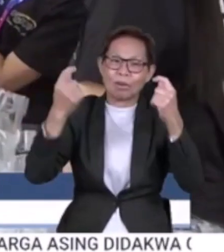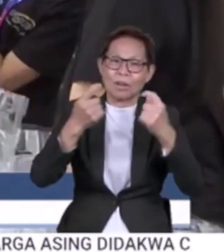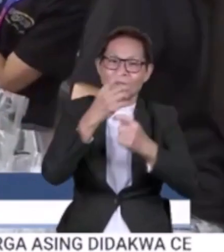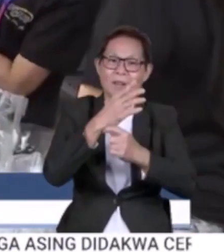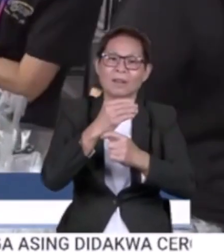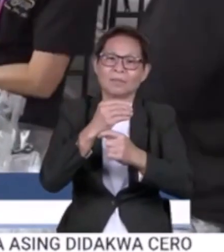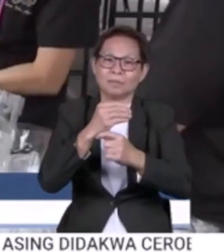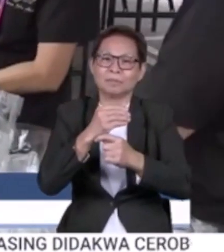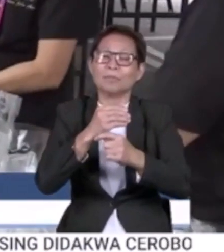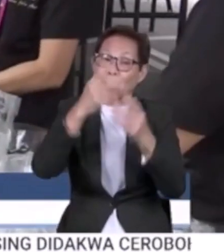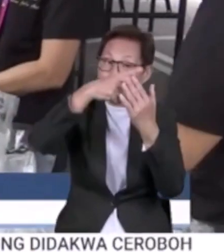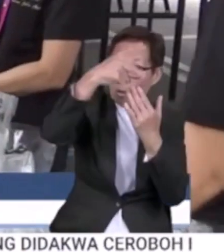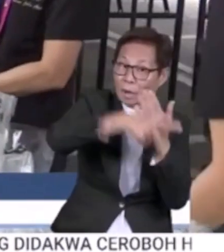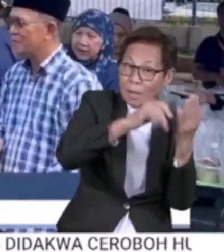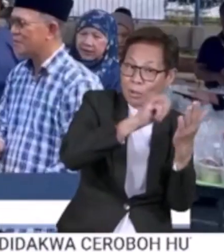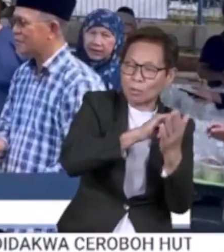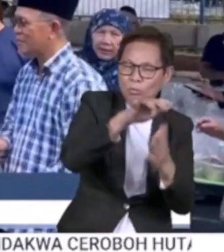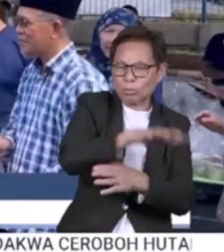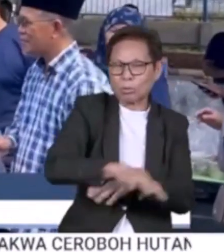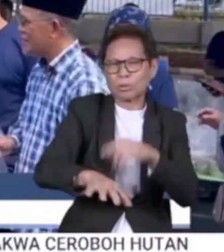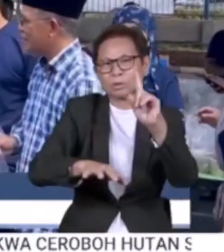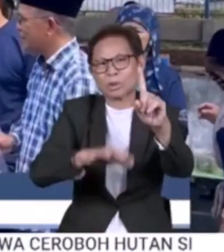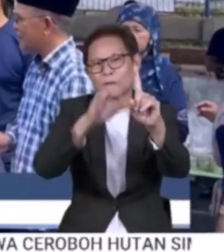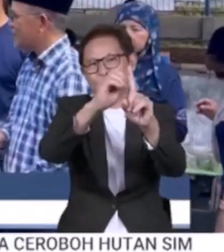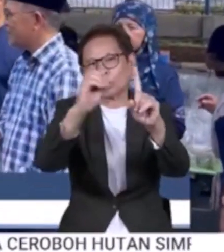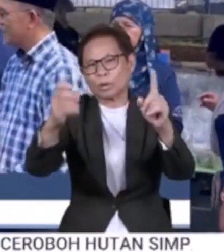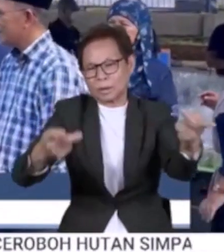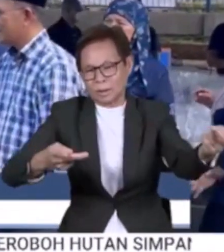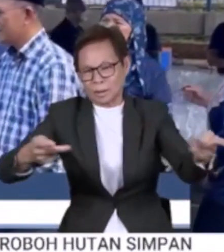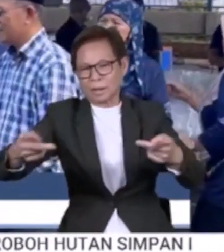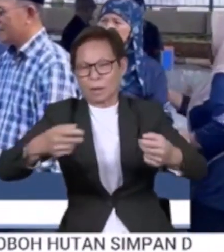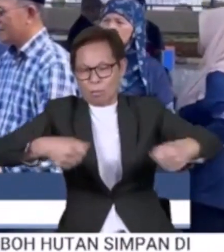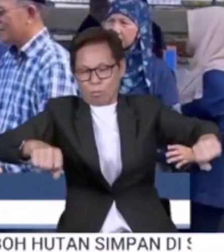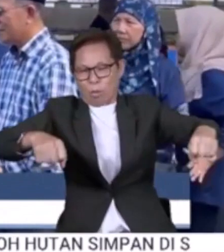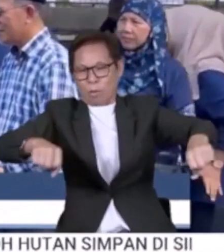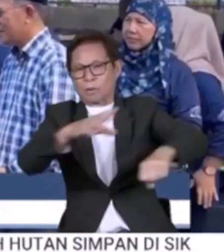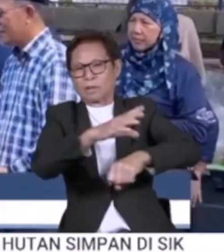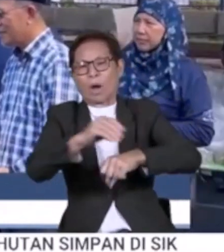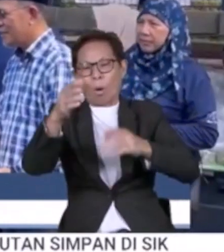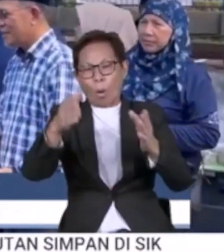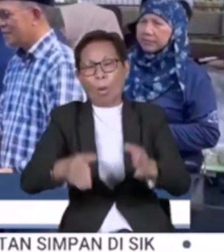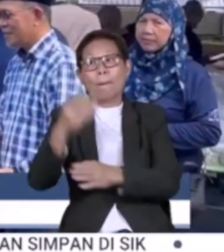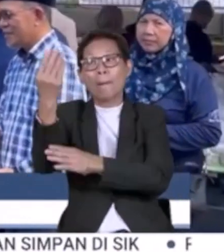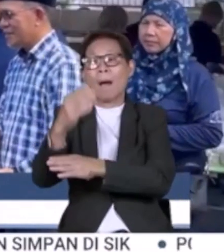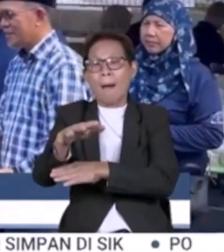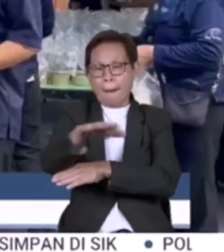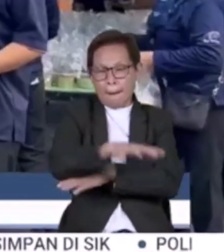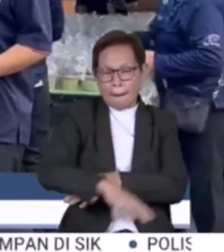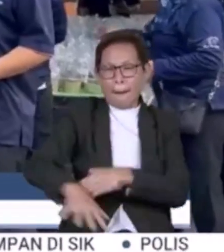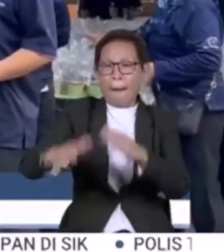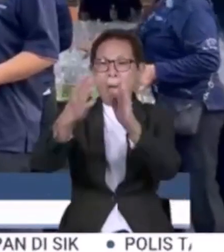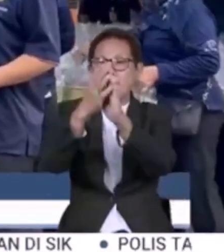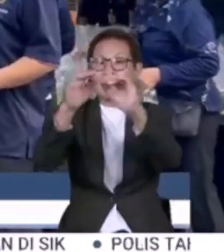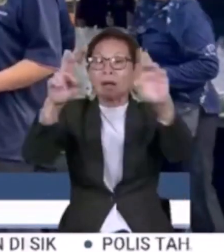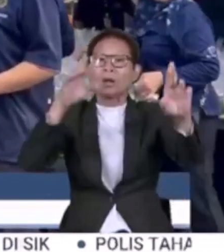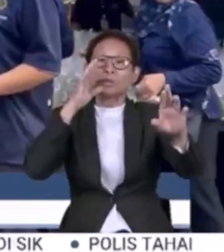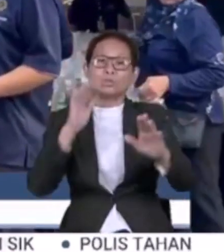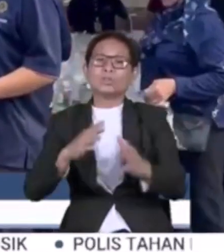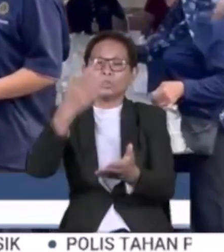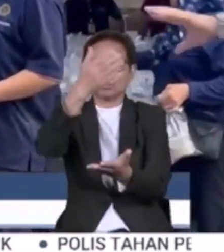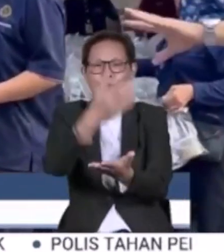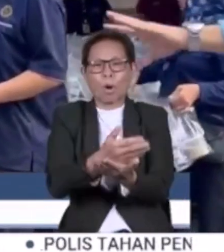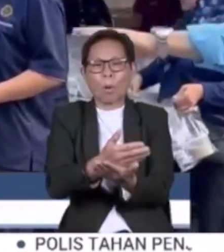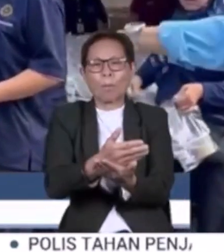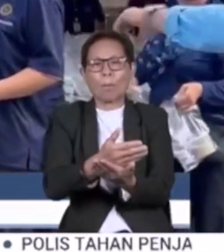sarabif pada program itu kira-kira lebih 100 buah kendaraan motoshika dan orang awam di sekitar bandara kucing turis hingga